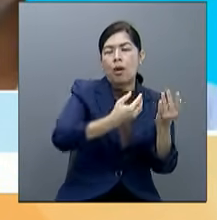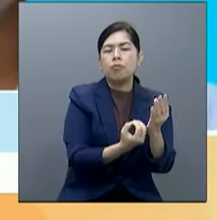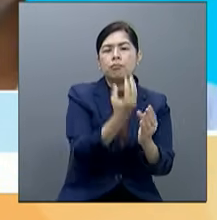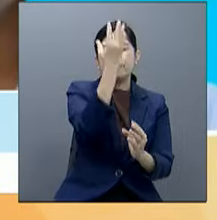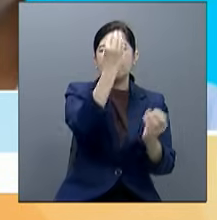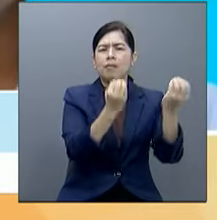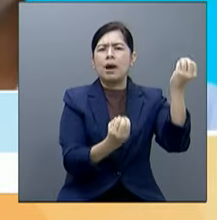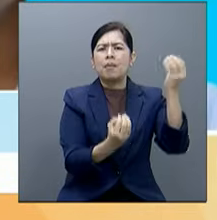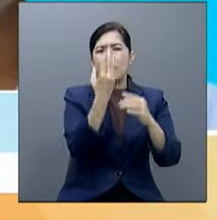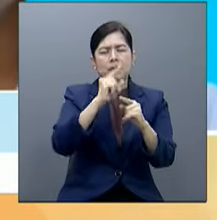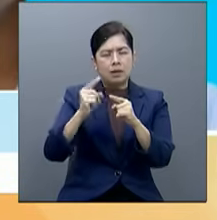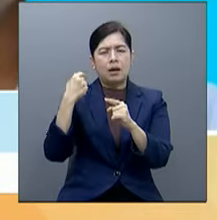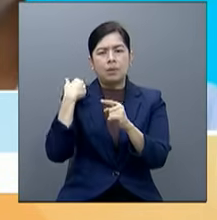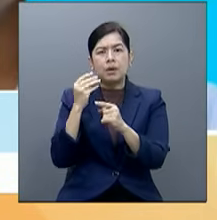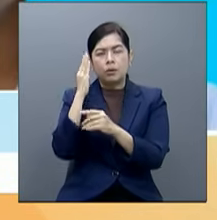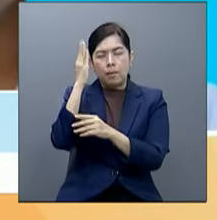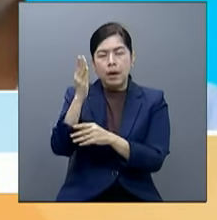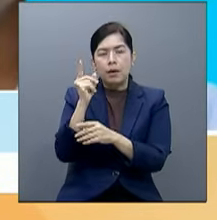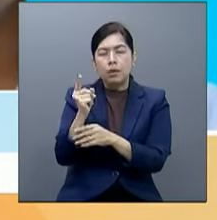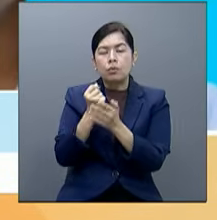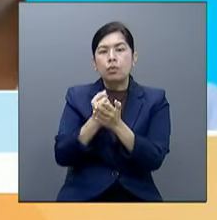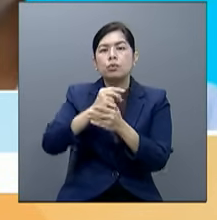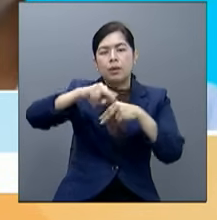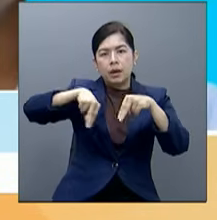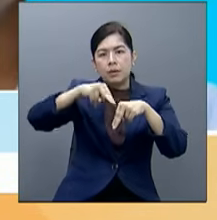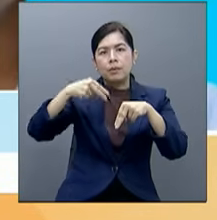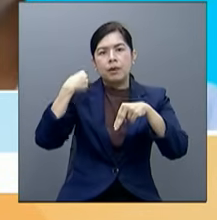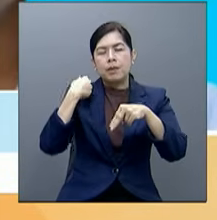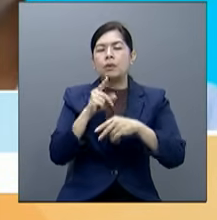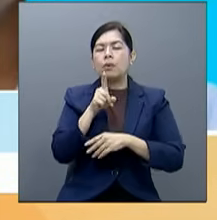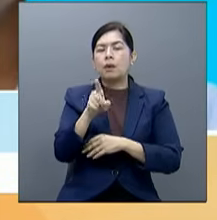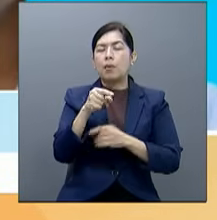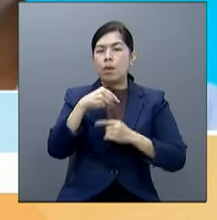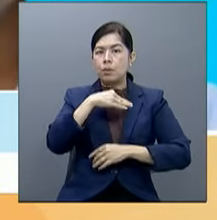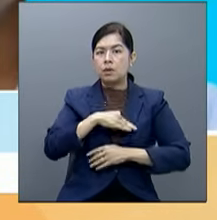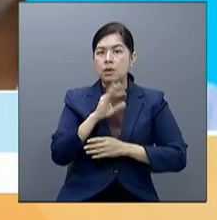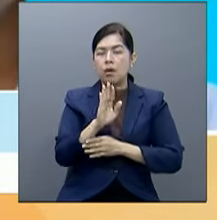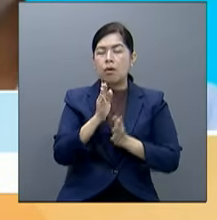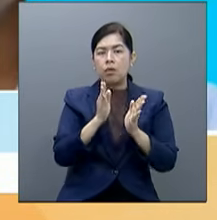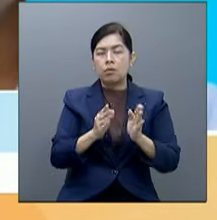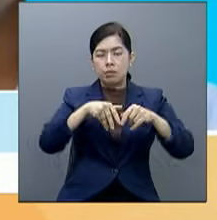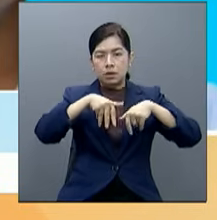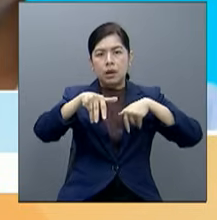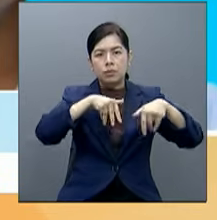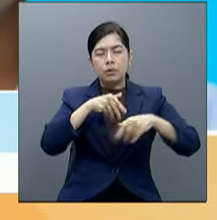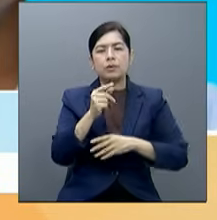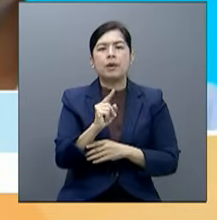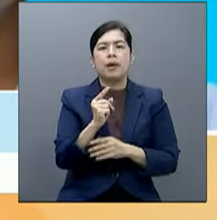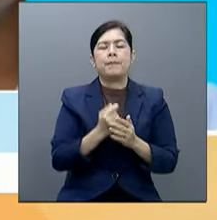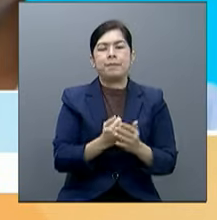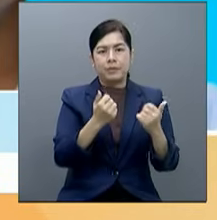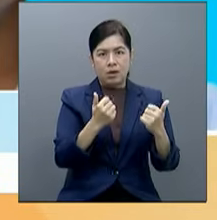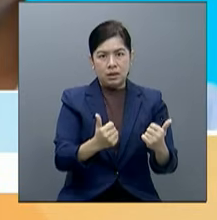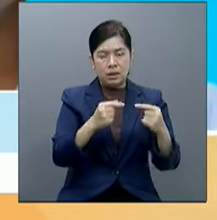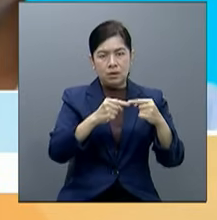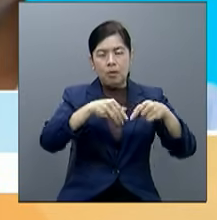ทีนี้สภาพจิตใจของชุมชนเป็นอย่างไรบ้างคะคุณทิสิทธิ์คะ ตอนนี้สภาพจิตใจของชุมชนนี้ก็ยังกังวลกัน